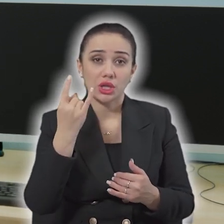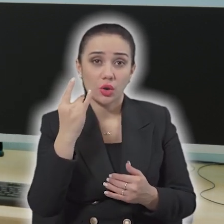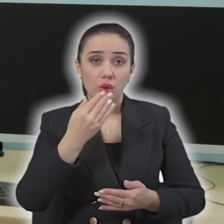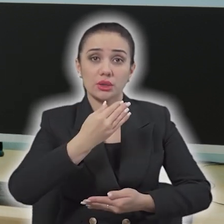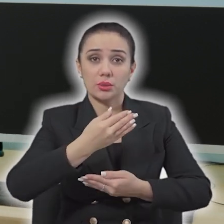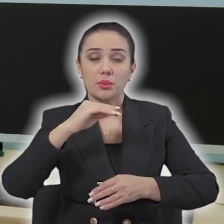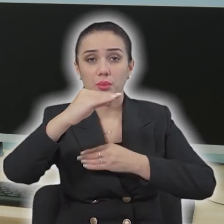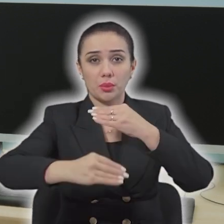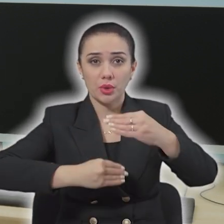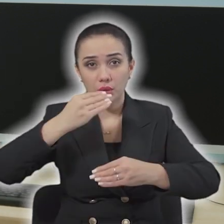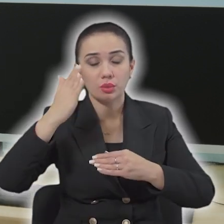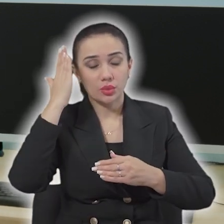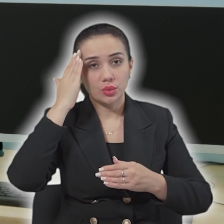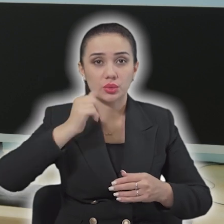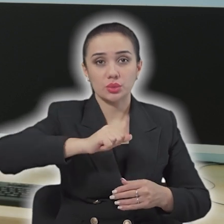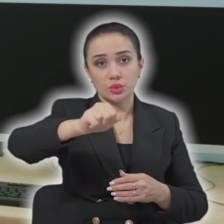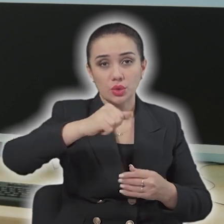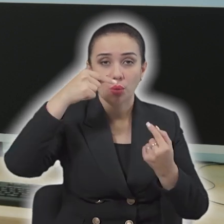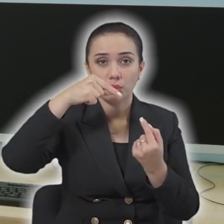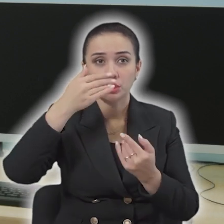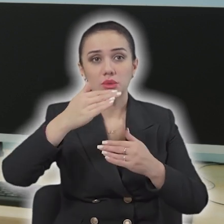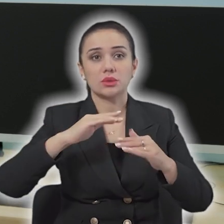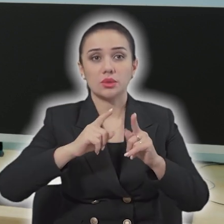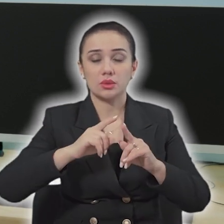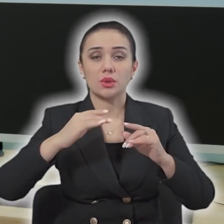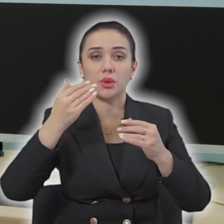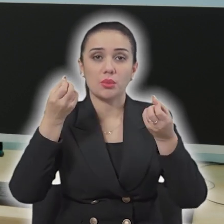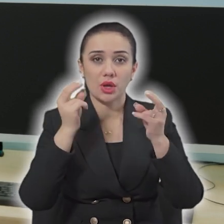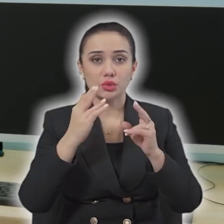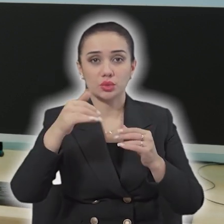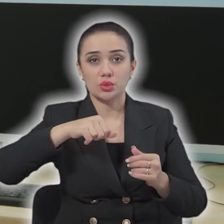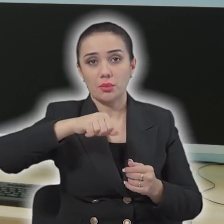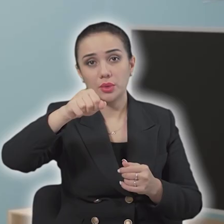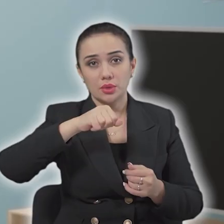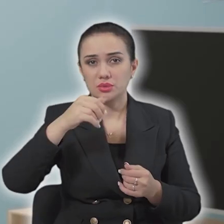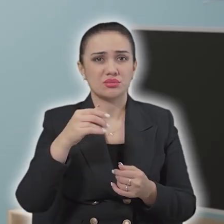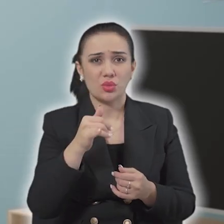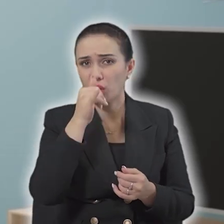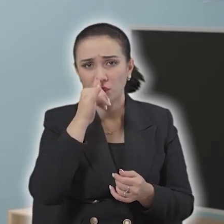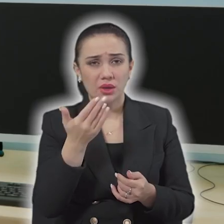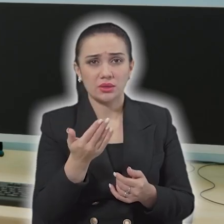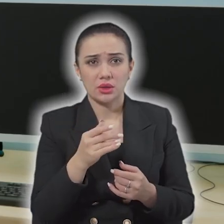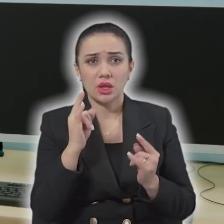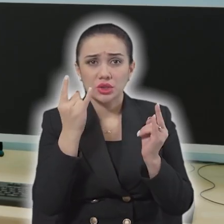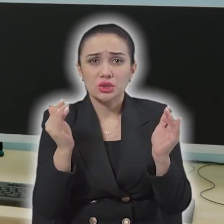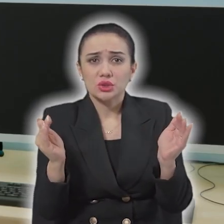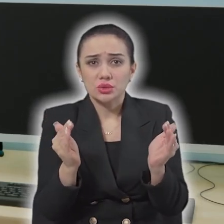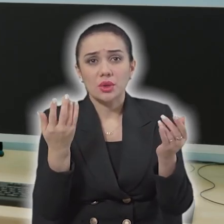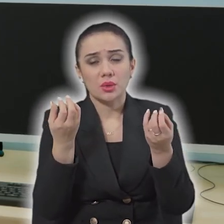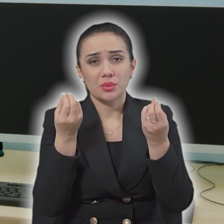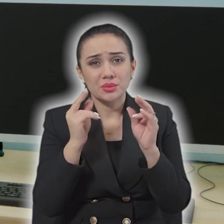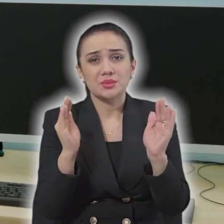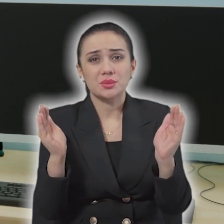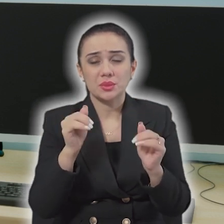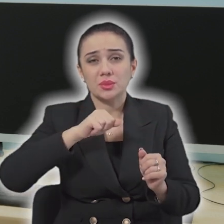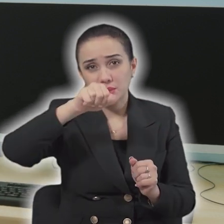u chaqaloqni belab va tebratib uxlatish uchun mo'ljallangan yo'rg'a oyoqli maxsus moslama. Bo'lmaydi. Axir kichkina chaqaloqlar